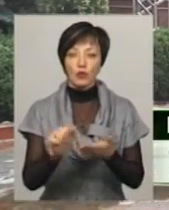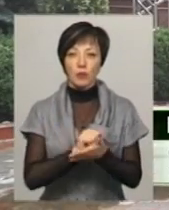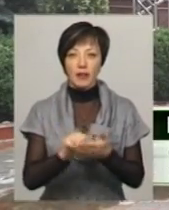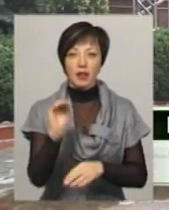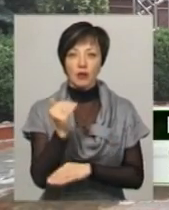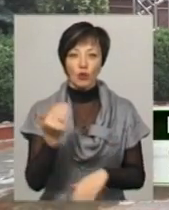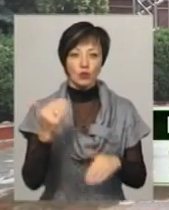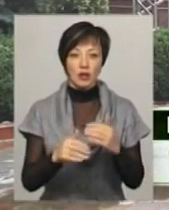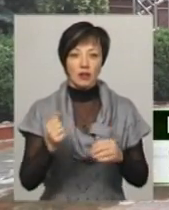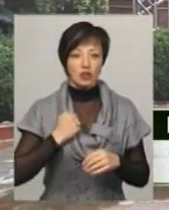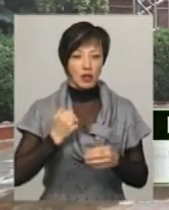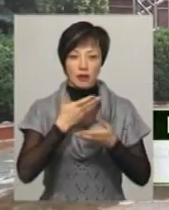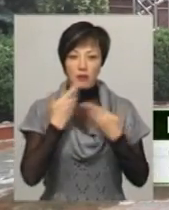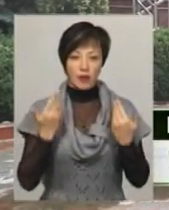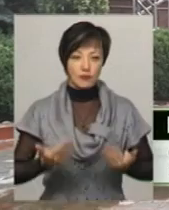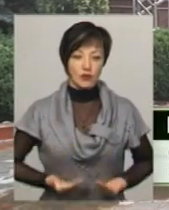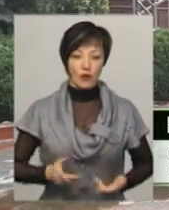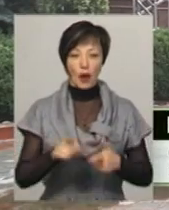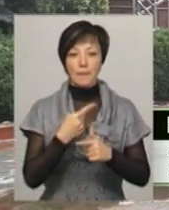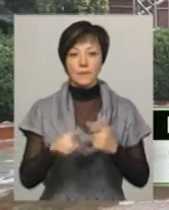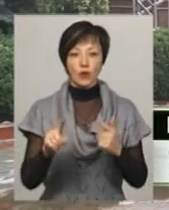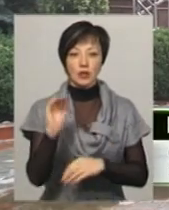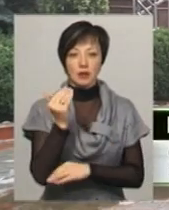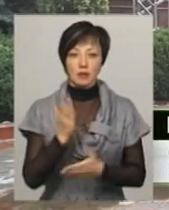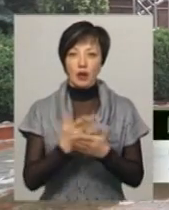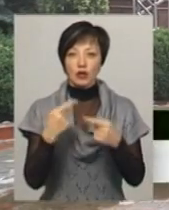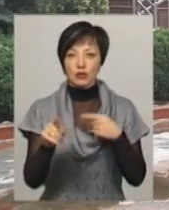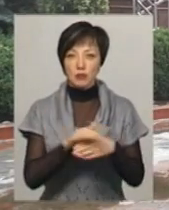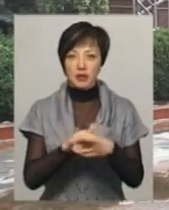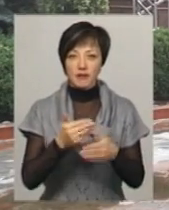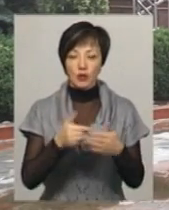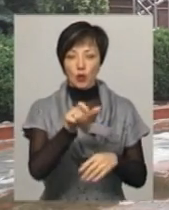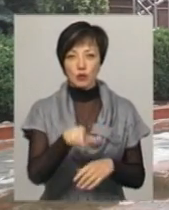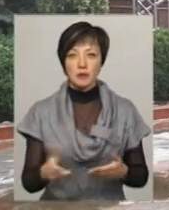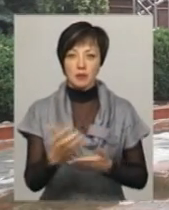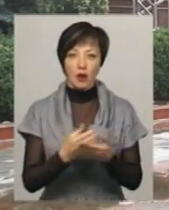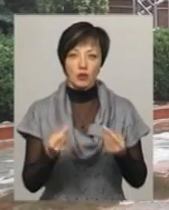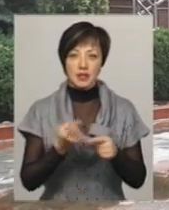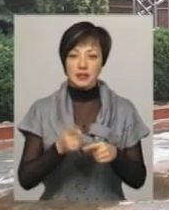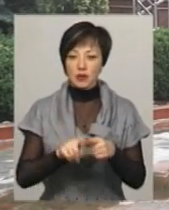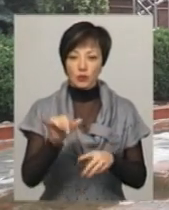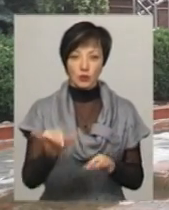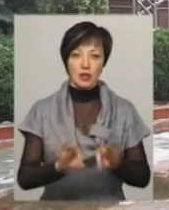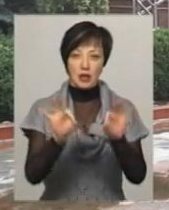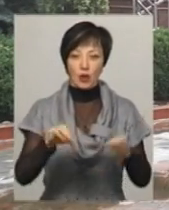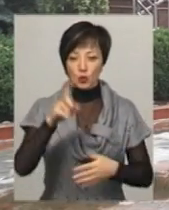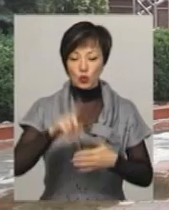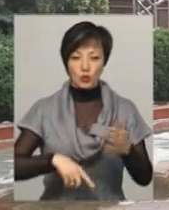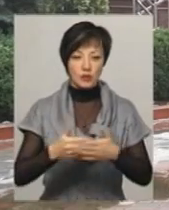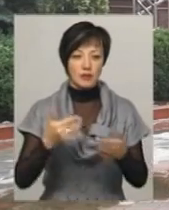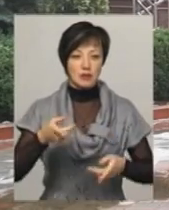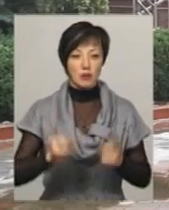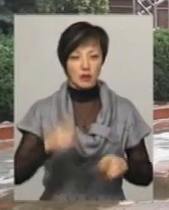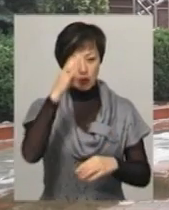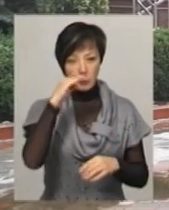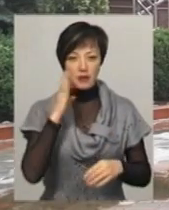дитину, якої вже, на жаль, немає в живих, або дитина, яка має іншу фамілію від особи, яка збирає кошти, і в цій особи немає ніякого доручення від її справжніх